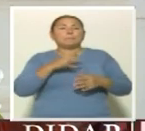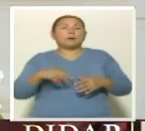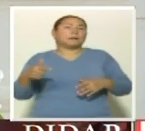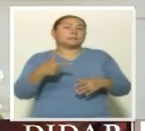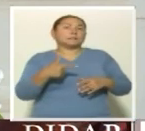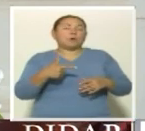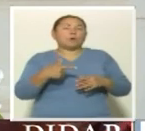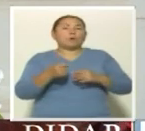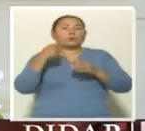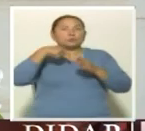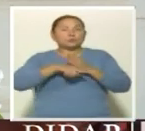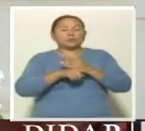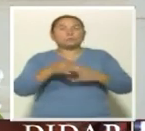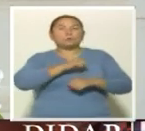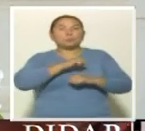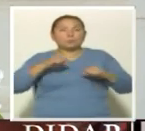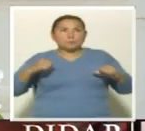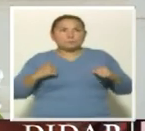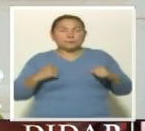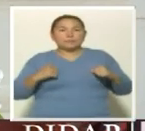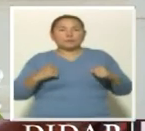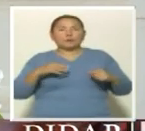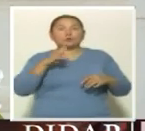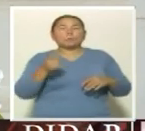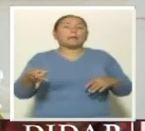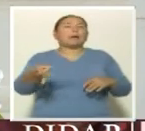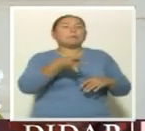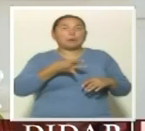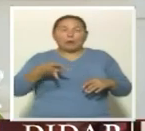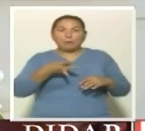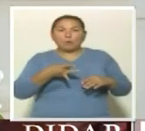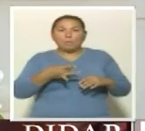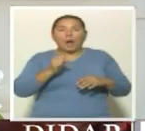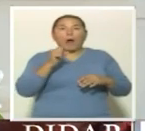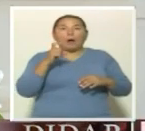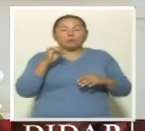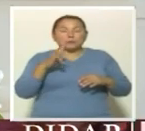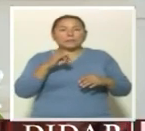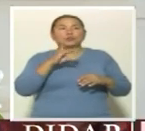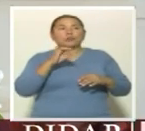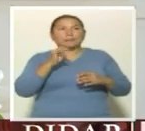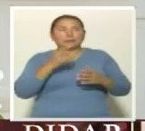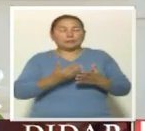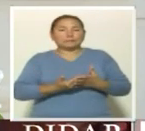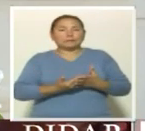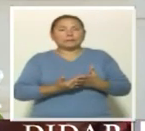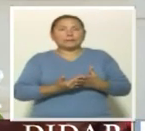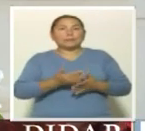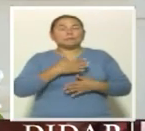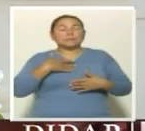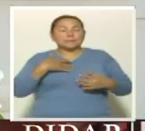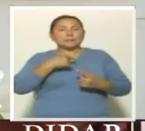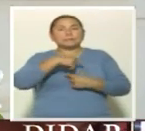Маңғыстауда оның ішінде мына біздің өзіміздің Түпқараған өңірінде ахундар мен ишандар ізін